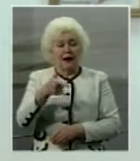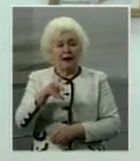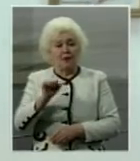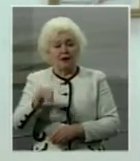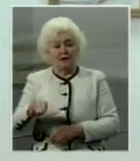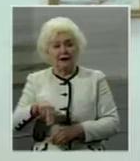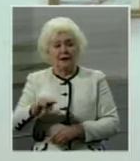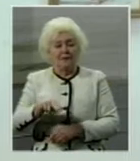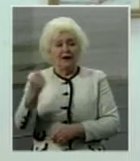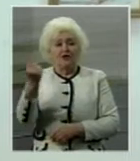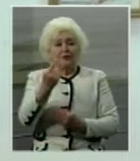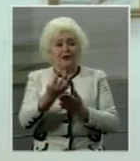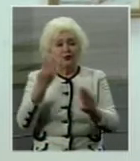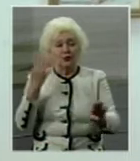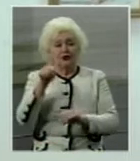Гепард.